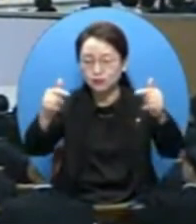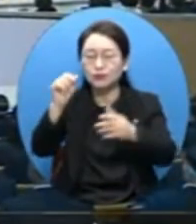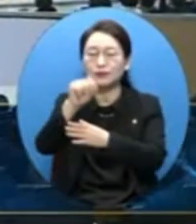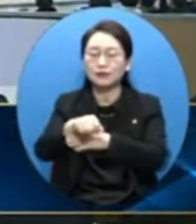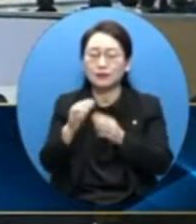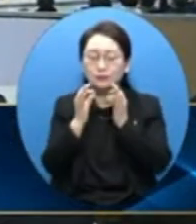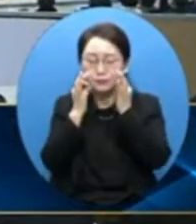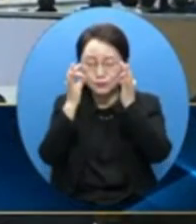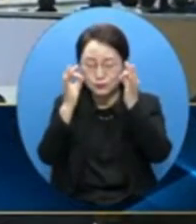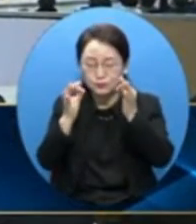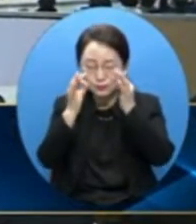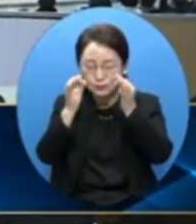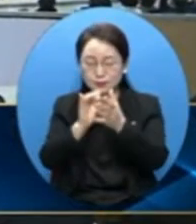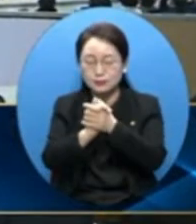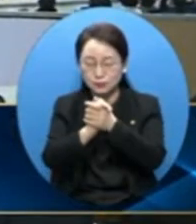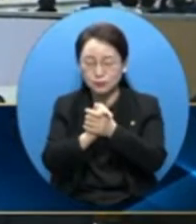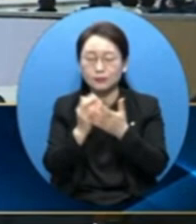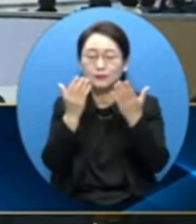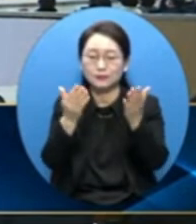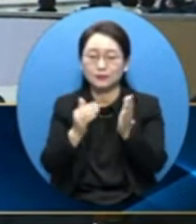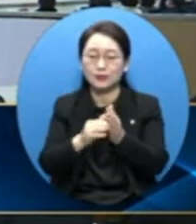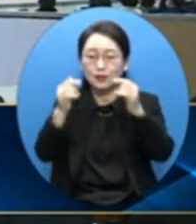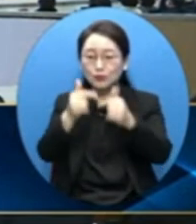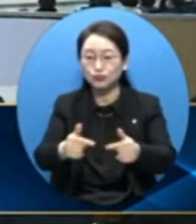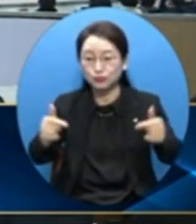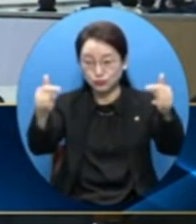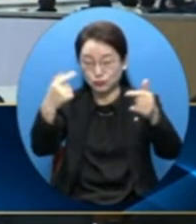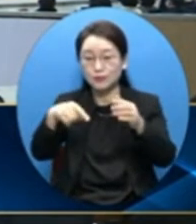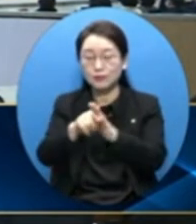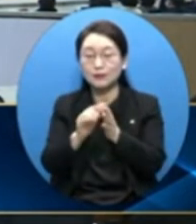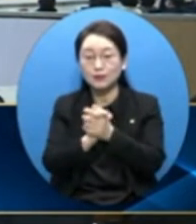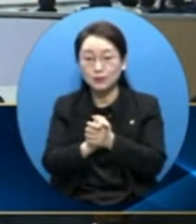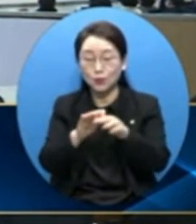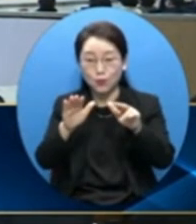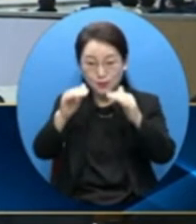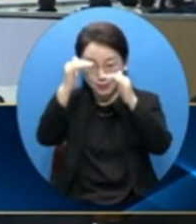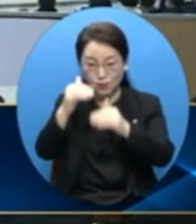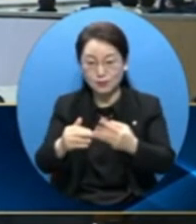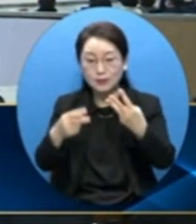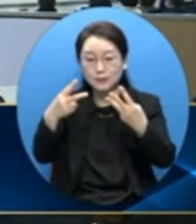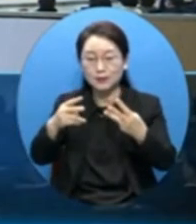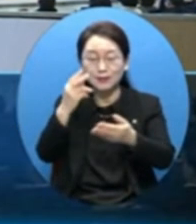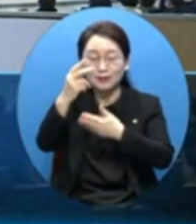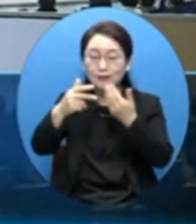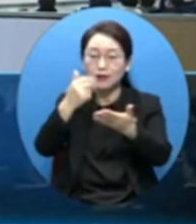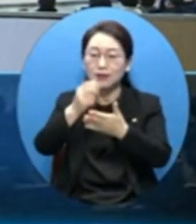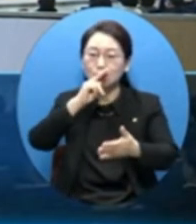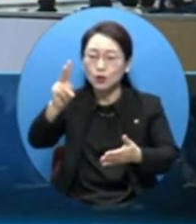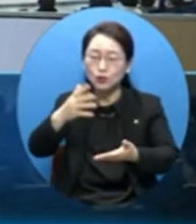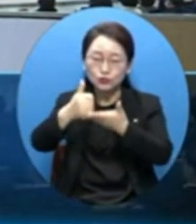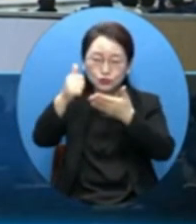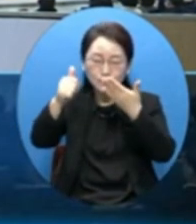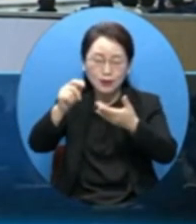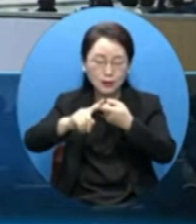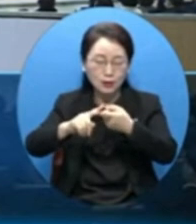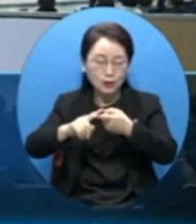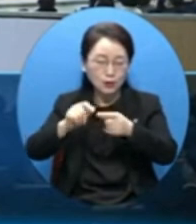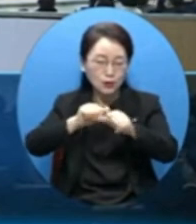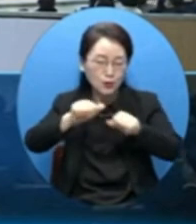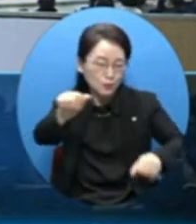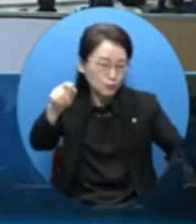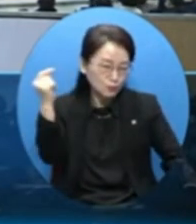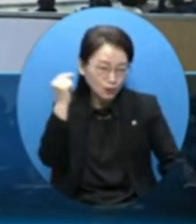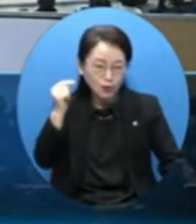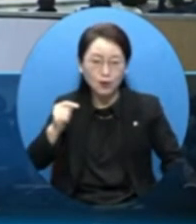간절히 기도했습니다. 부흥을 위한 기도가 오늘 하박국 3장 2절입니다. 야여 내가 주께 대한 소문을 듣고 놀랐나이다.